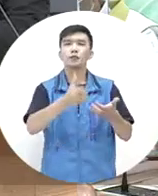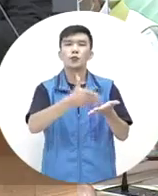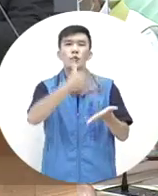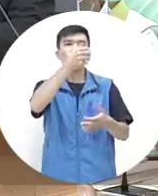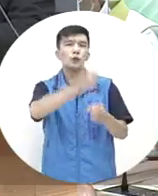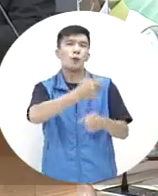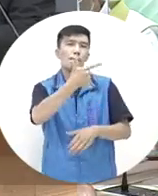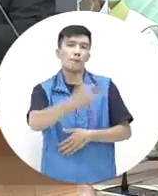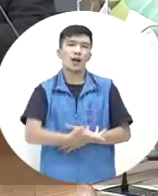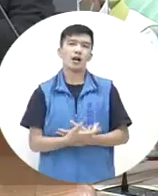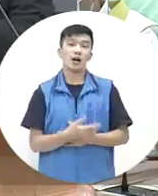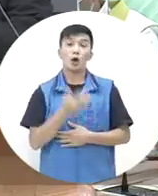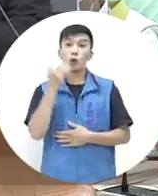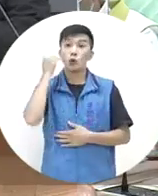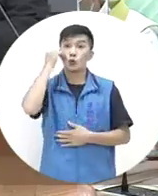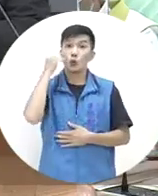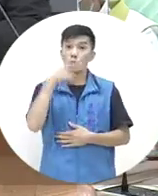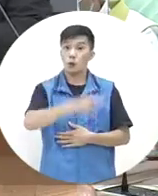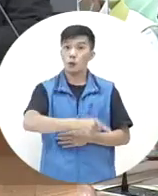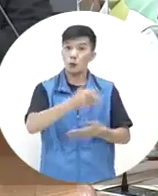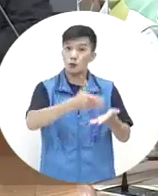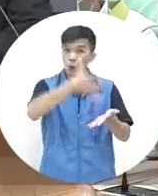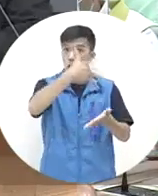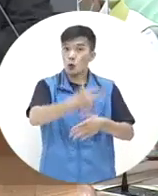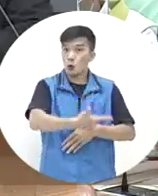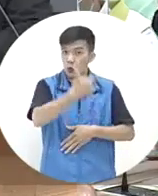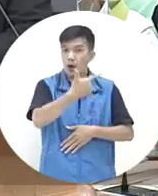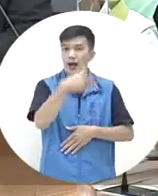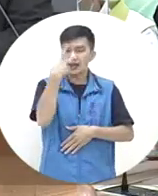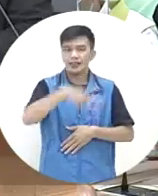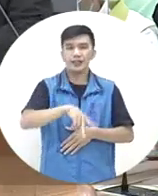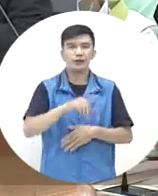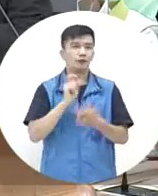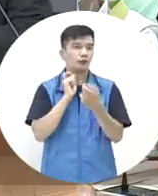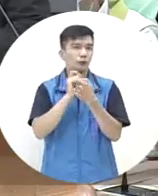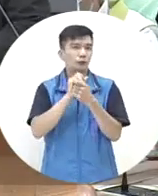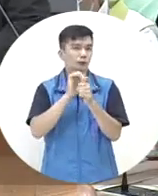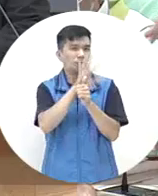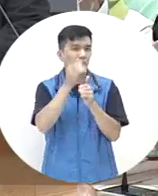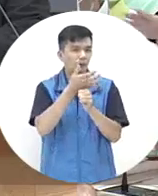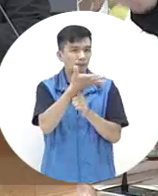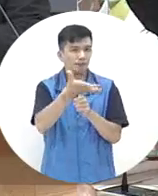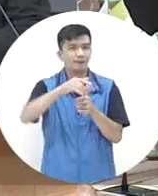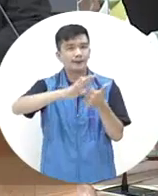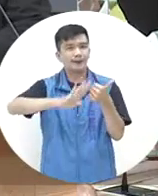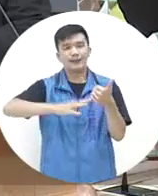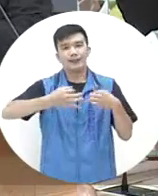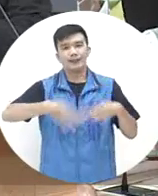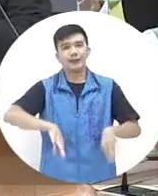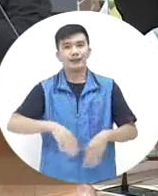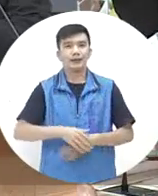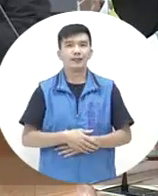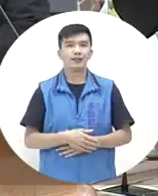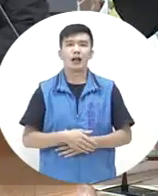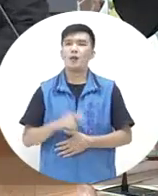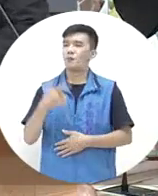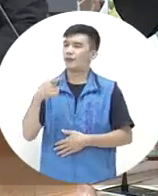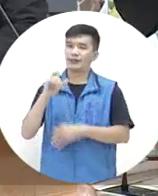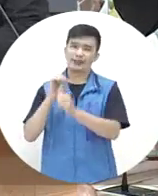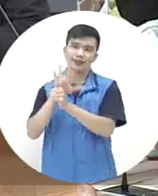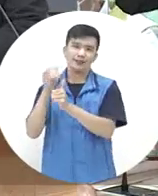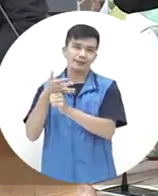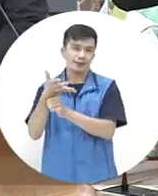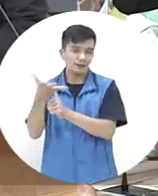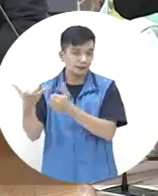镇迎头赶上，再加上这段时间刚好要碰上疫情的关系，所以这个部分我相信我们大大他们都很努力